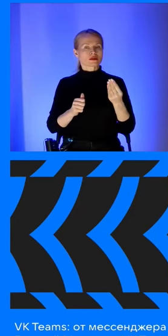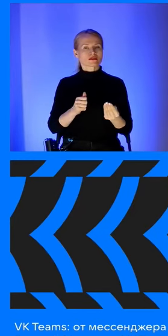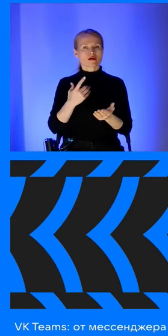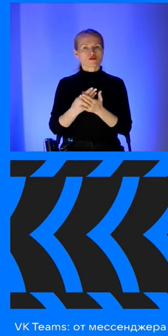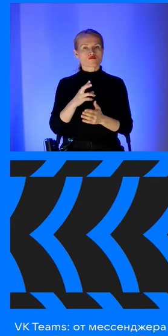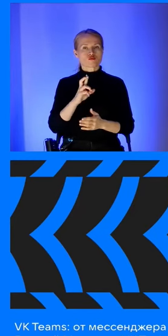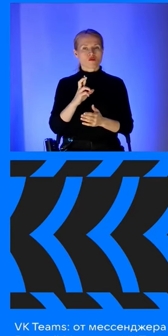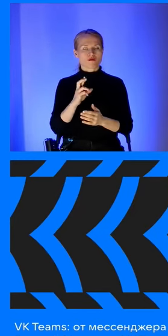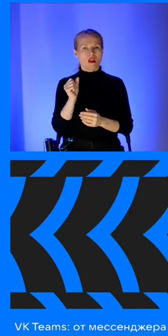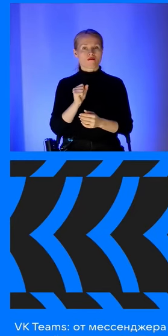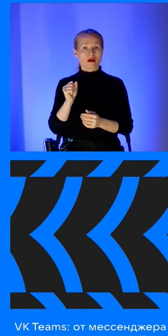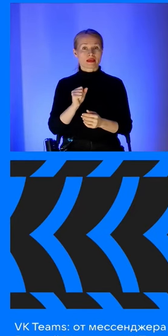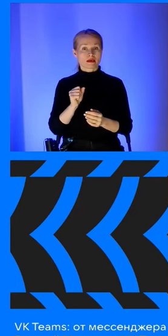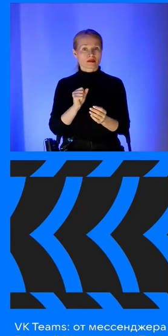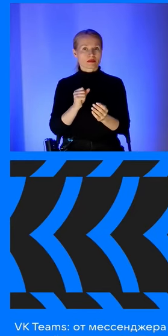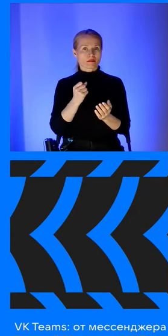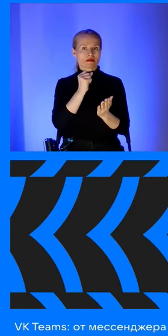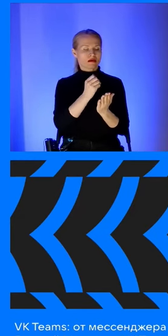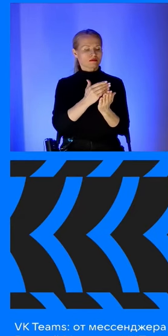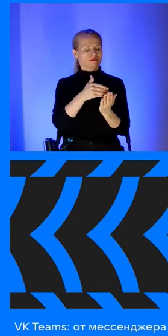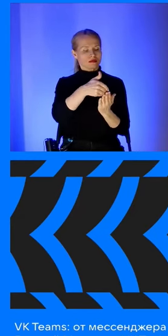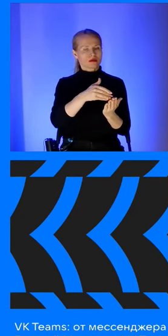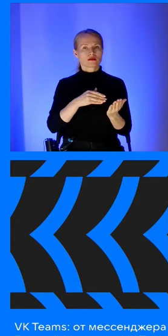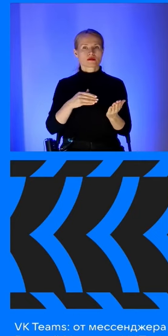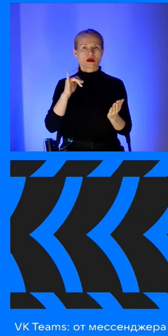и таким образом оператор будет